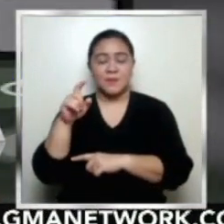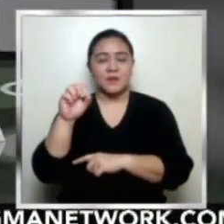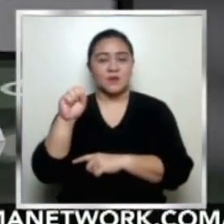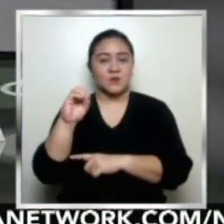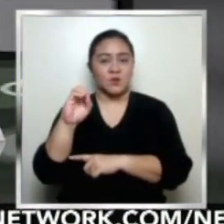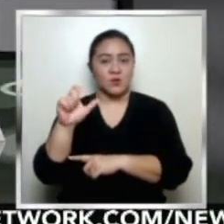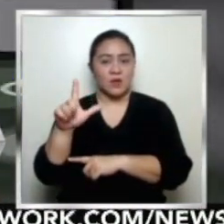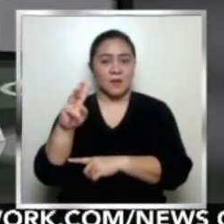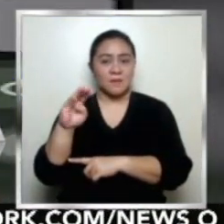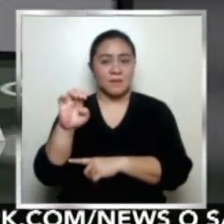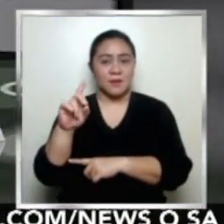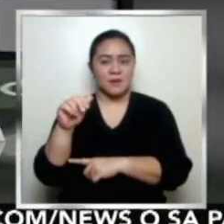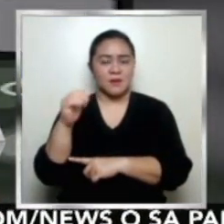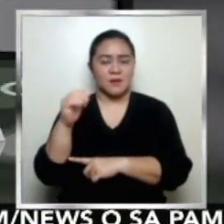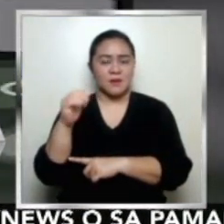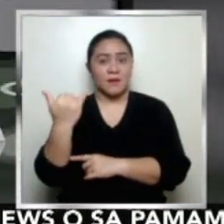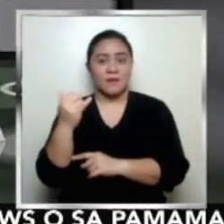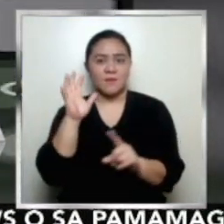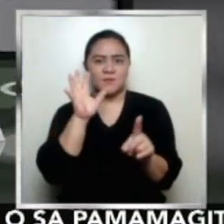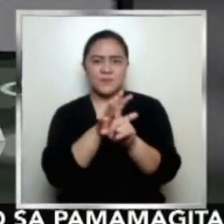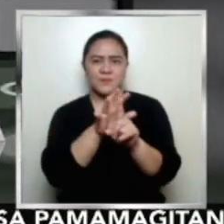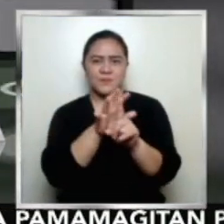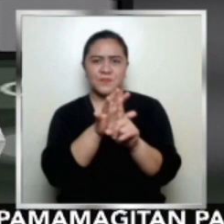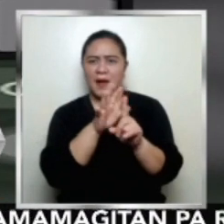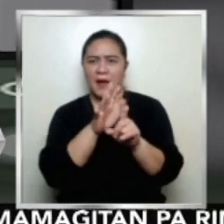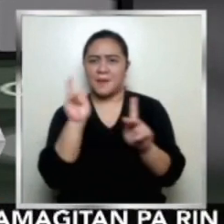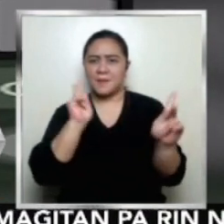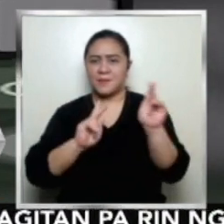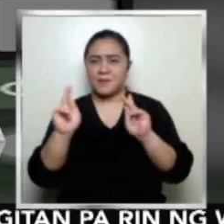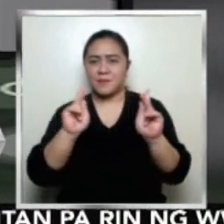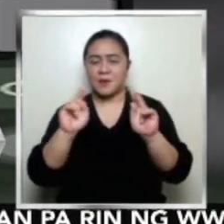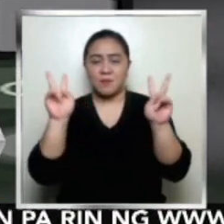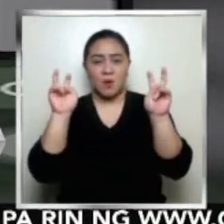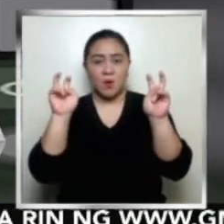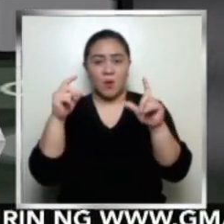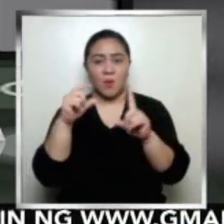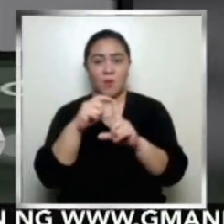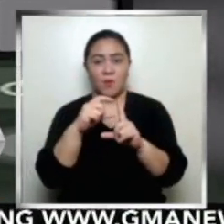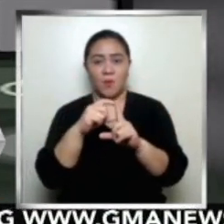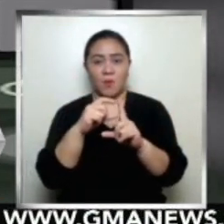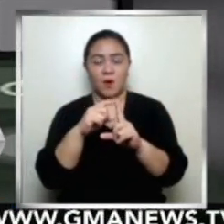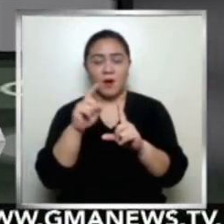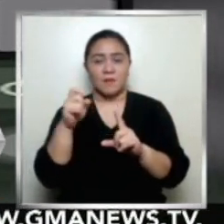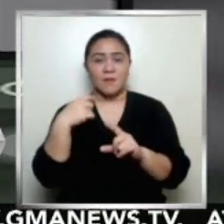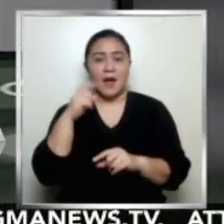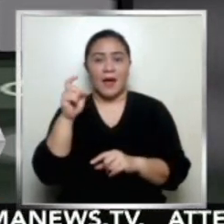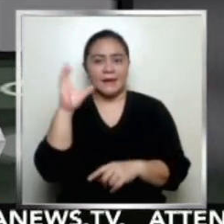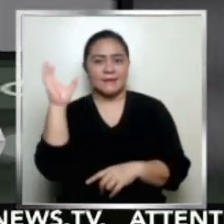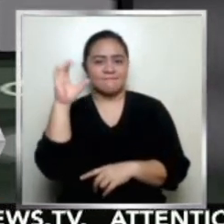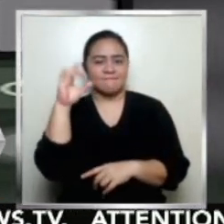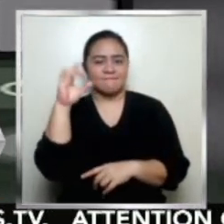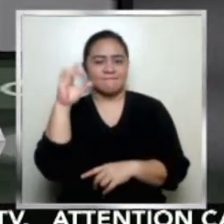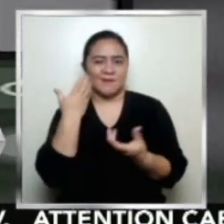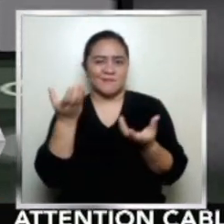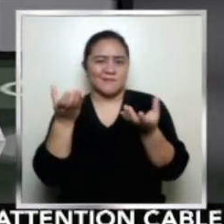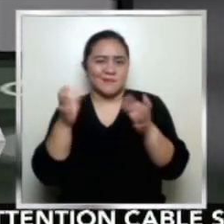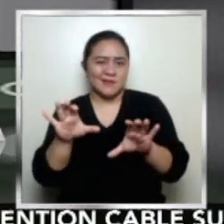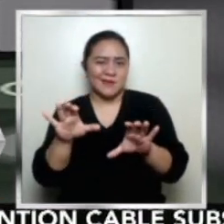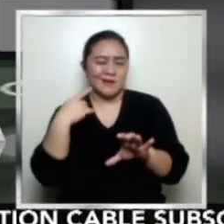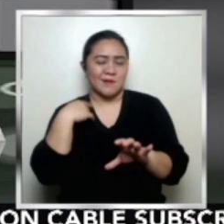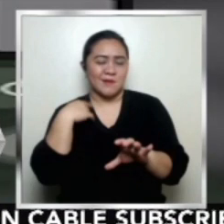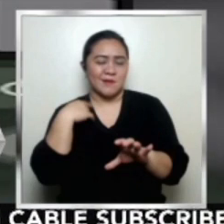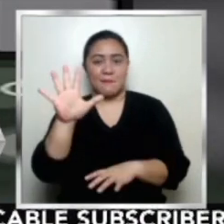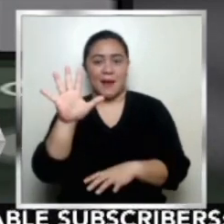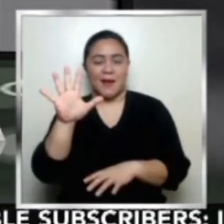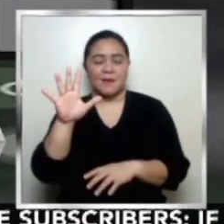kinahuhumalingan ngayon ng netizens, ang Wordle. Sa larong ito, may anim na chance kang hulaan kung ano ang five-letter English word. Magiging